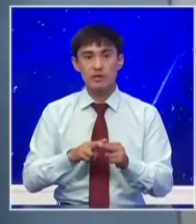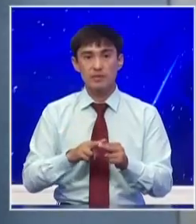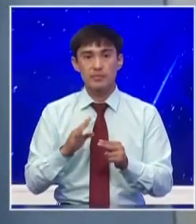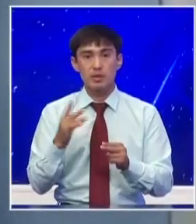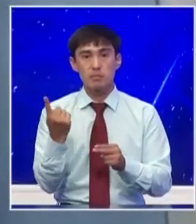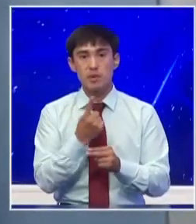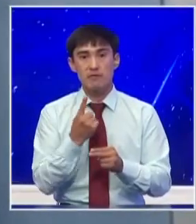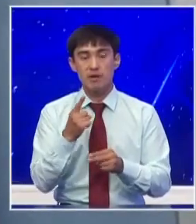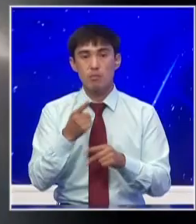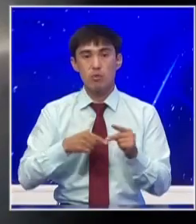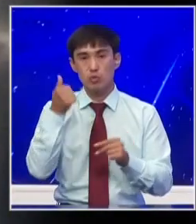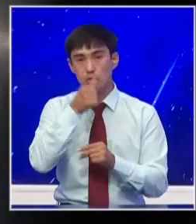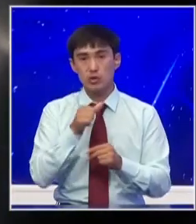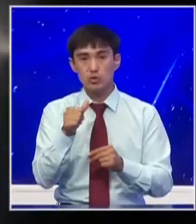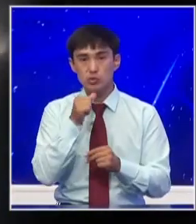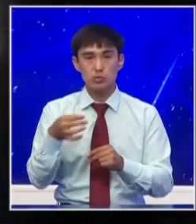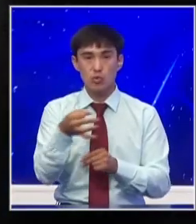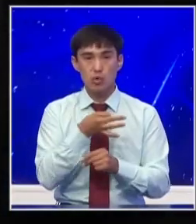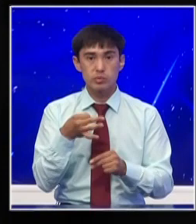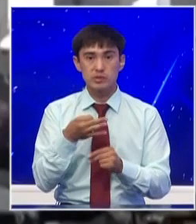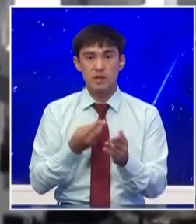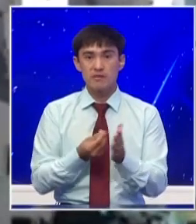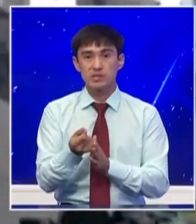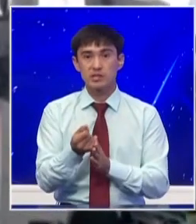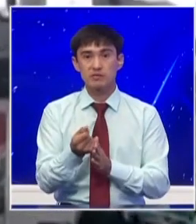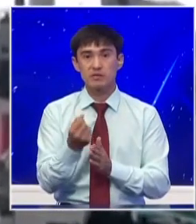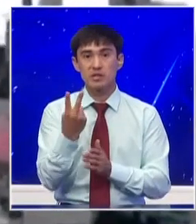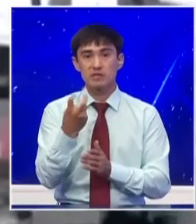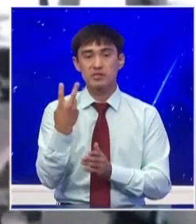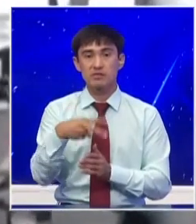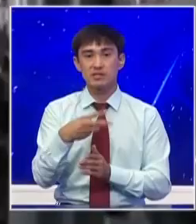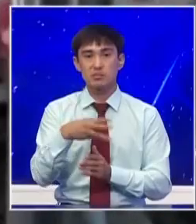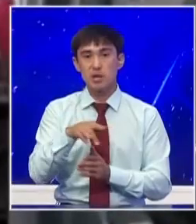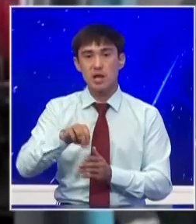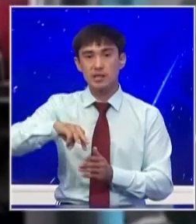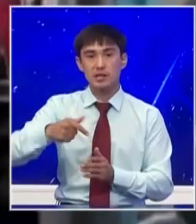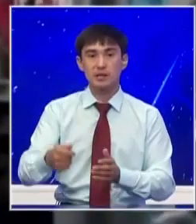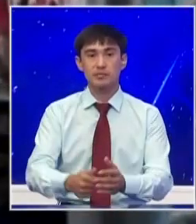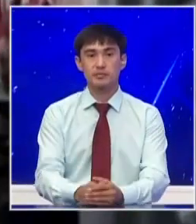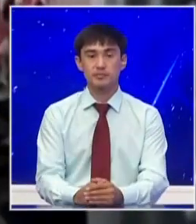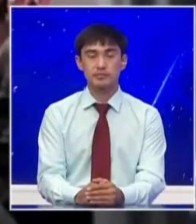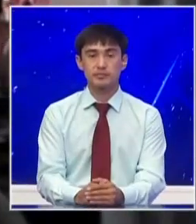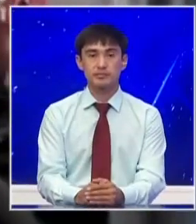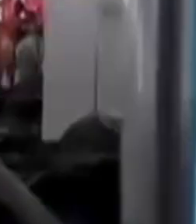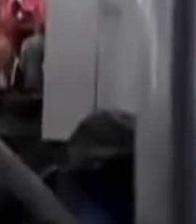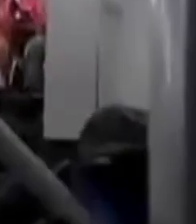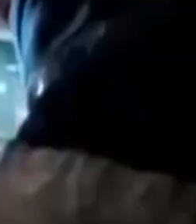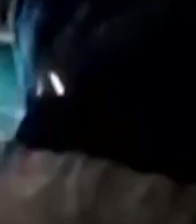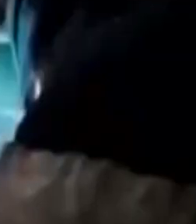слову, только за первое полугодие в Костанайскую область инвестировано почти 220 миллиардов тенге.